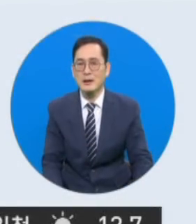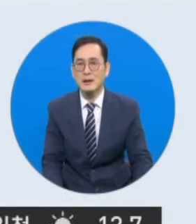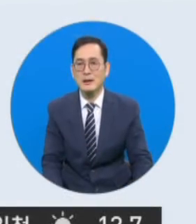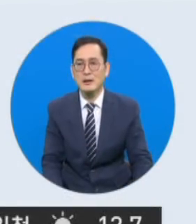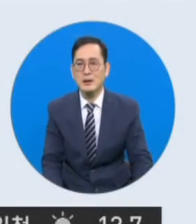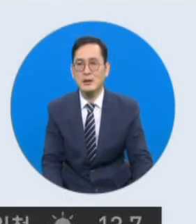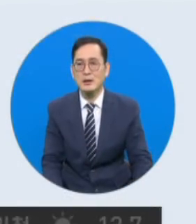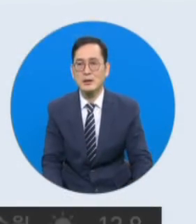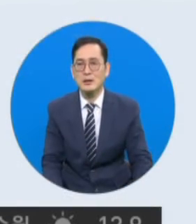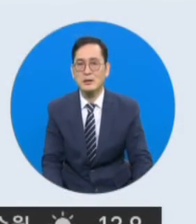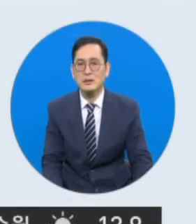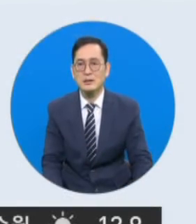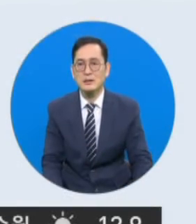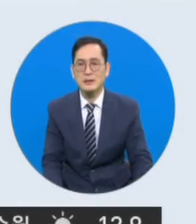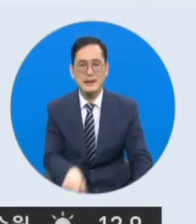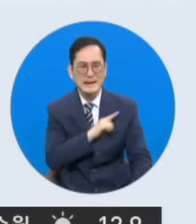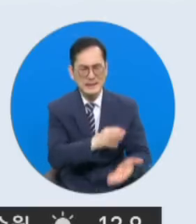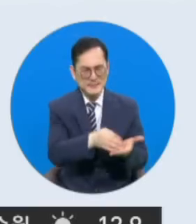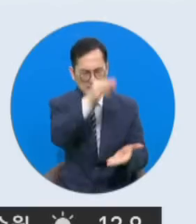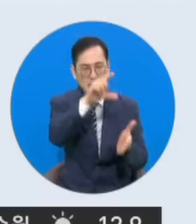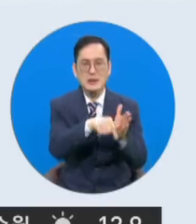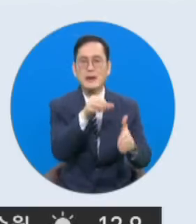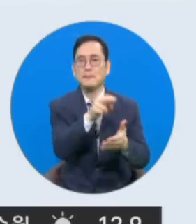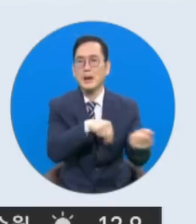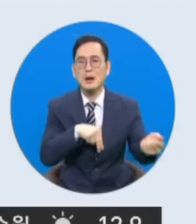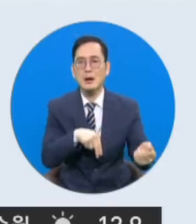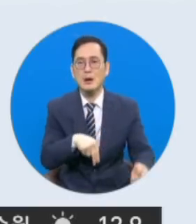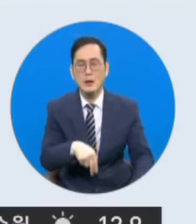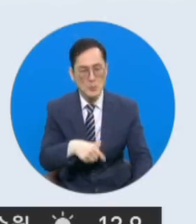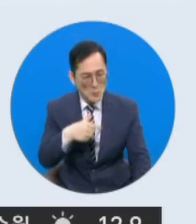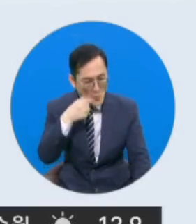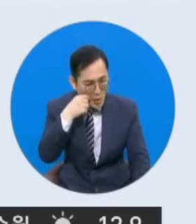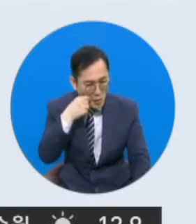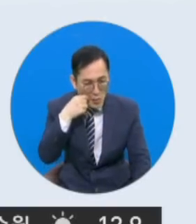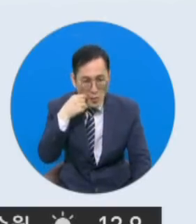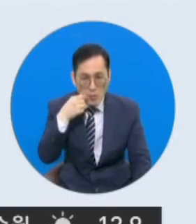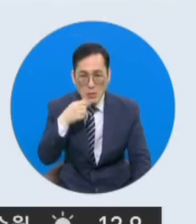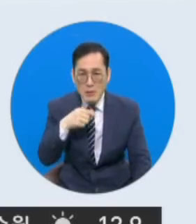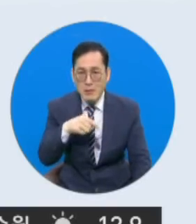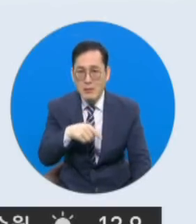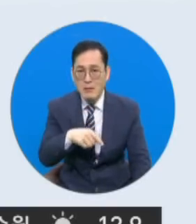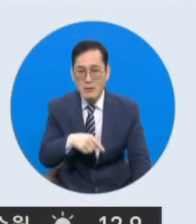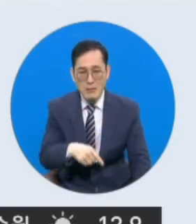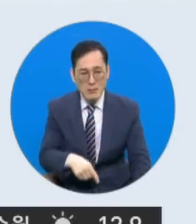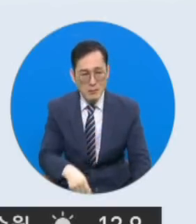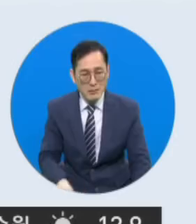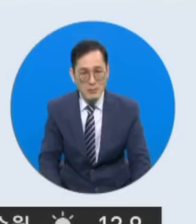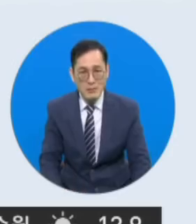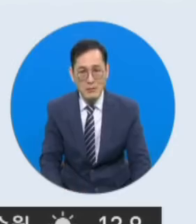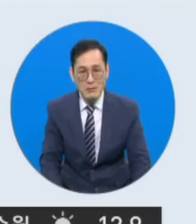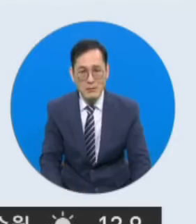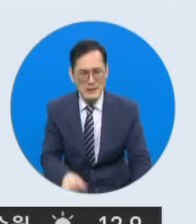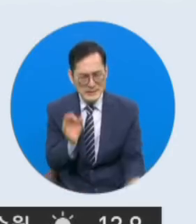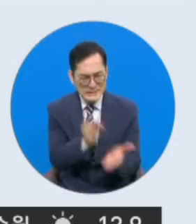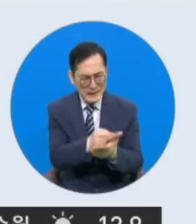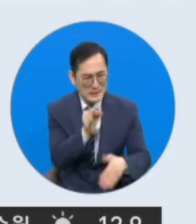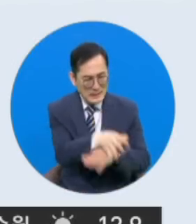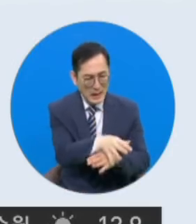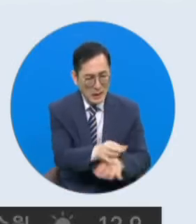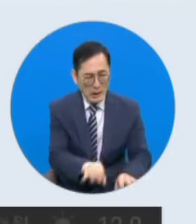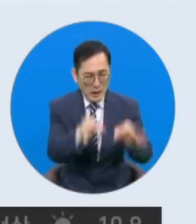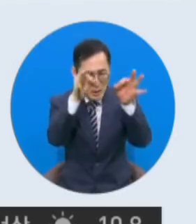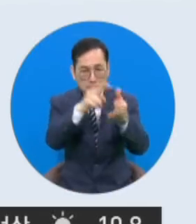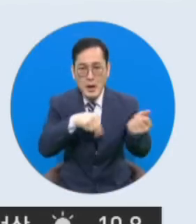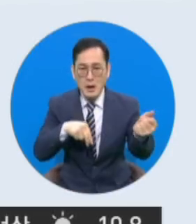5년을 살펴보시면 가장 높았던 시점에 팔았거든요 어떻게 이렇게 투자의 규제일 수가 있는지 정말 그리고 내놓은 해명도